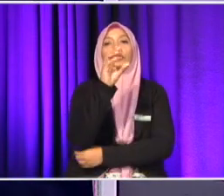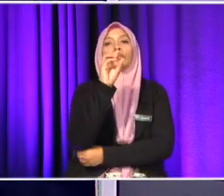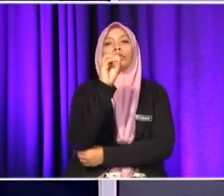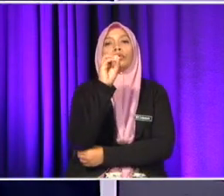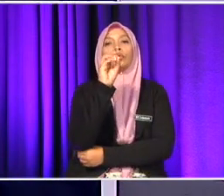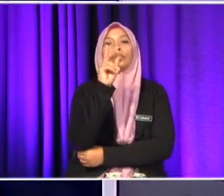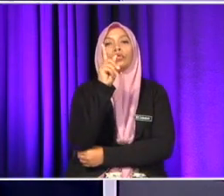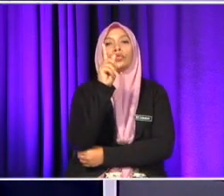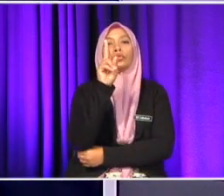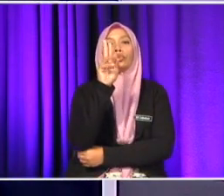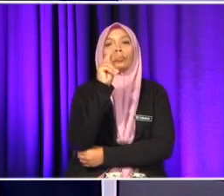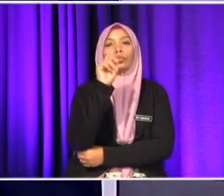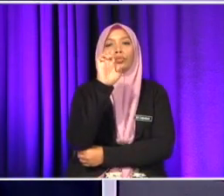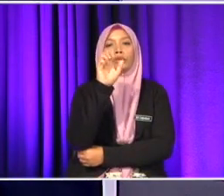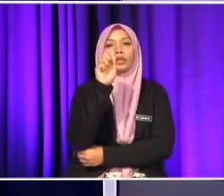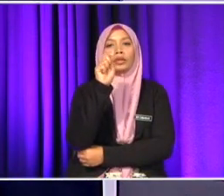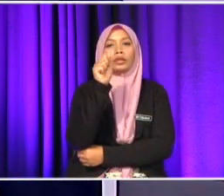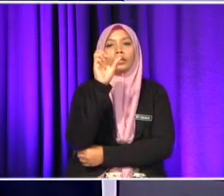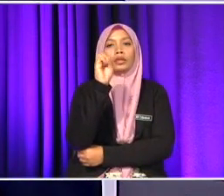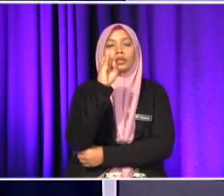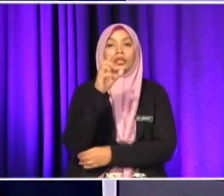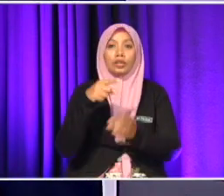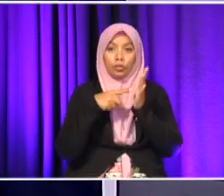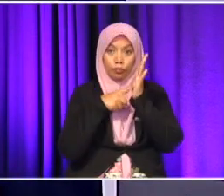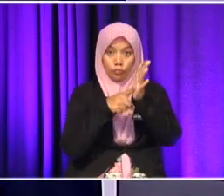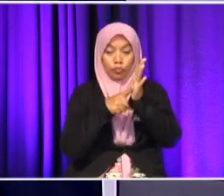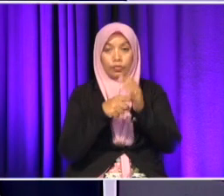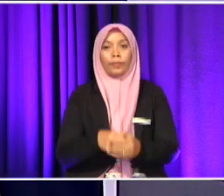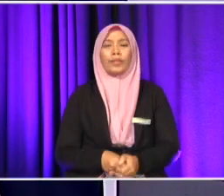kepada setengah Usahawan walaupun